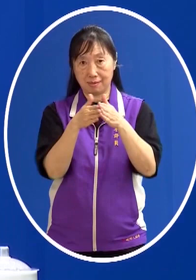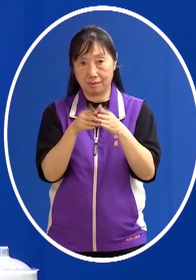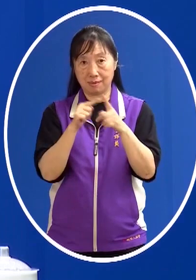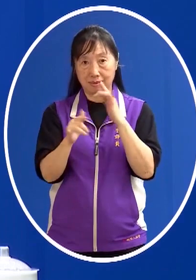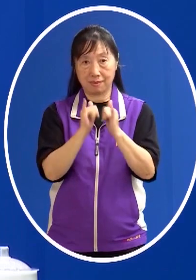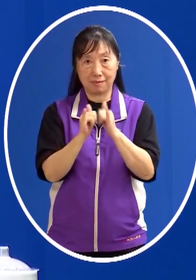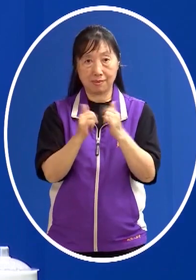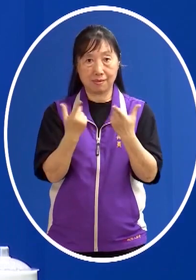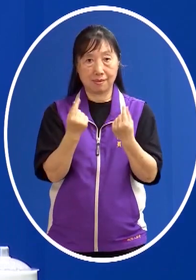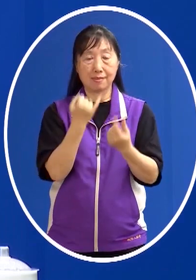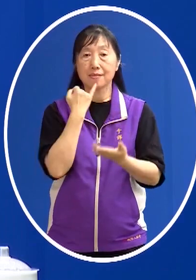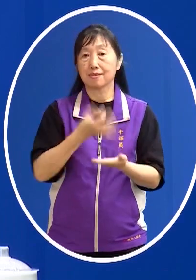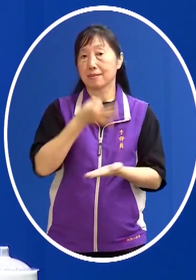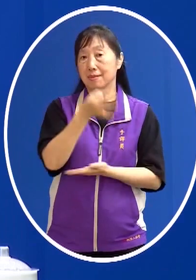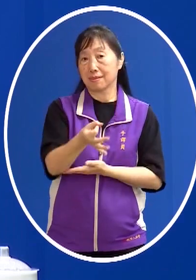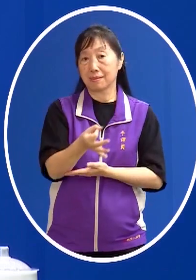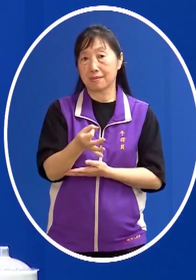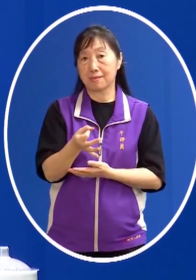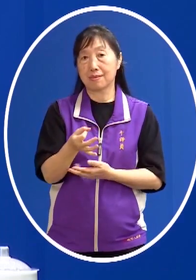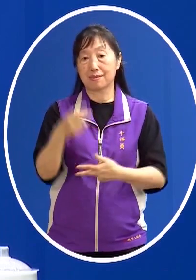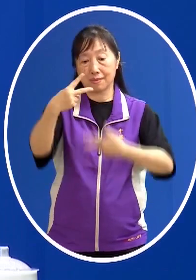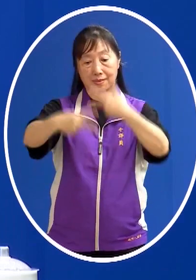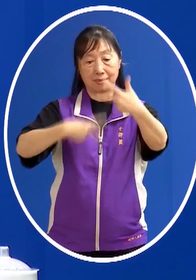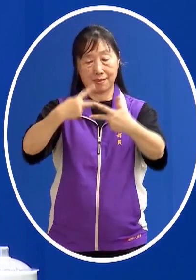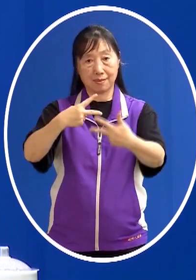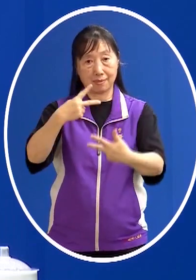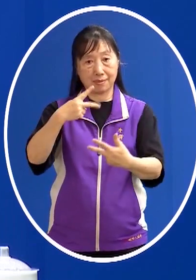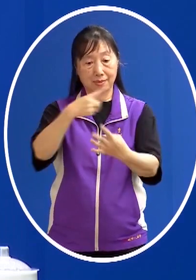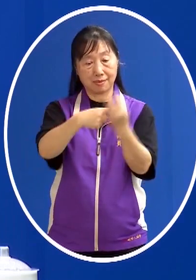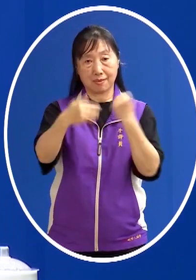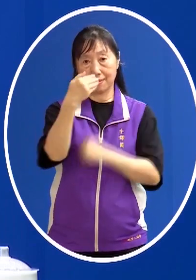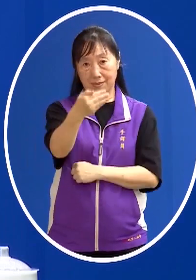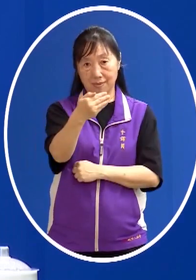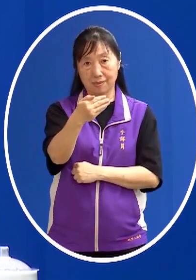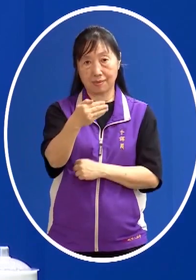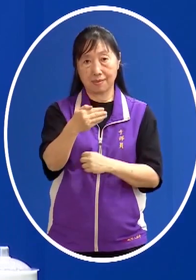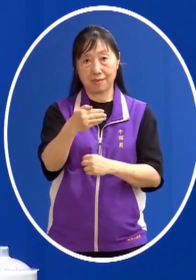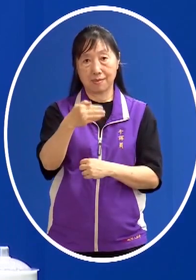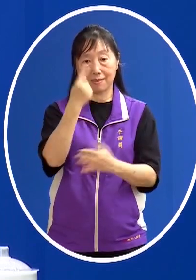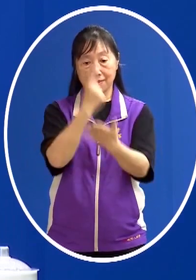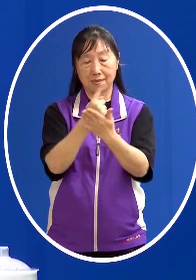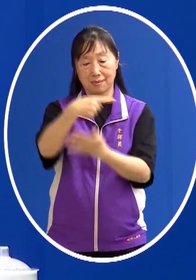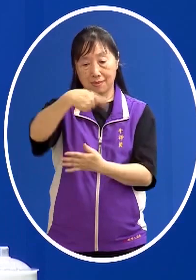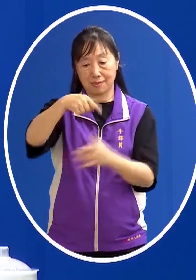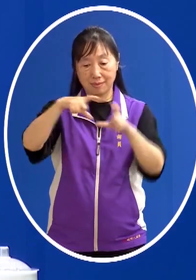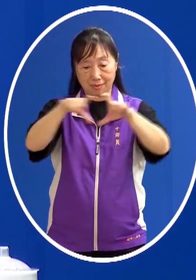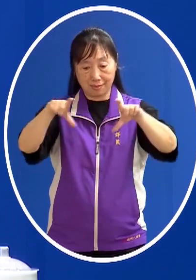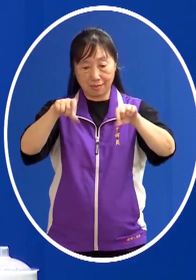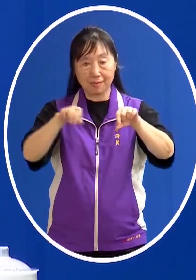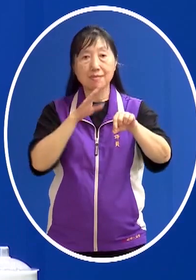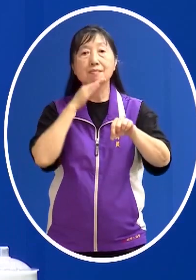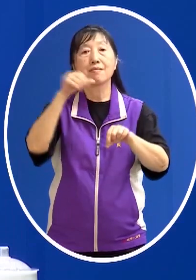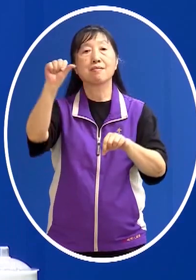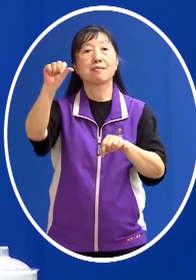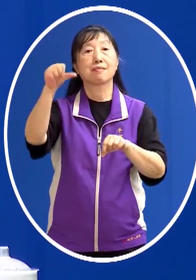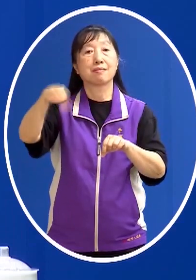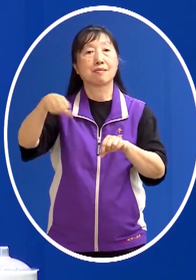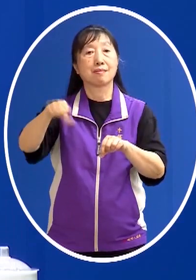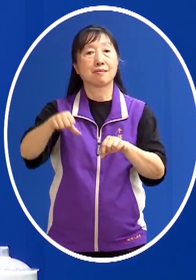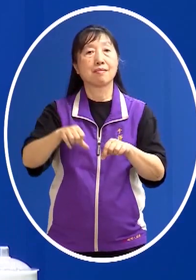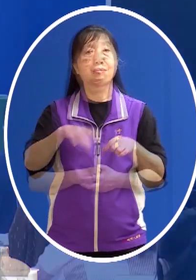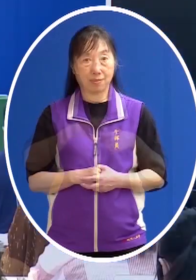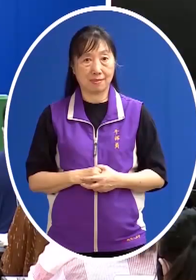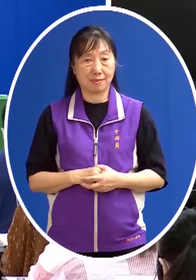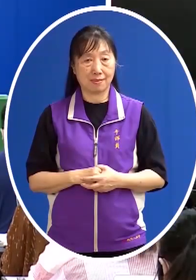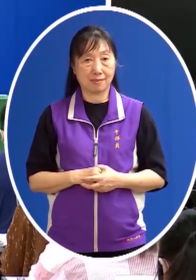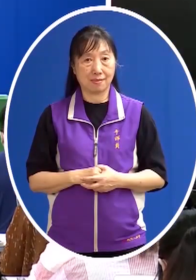一样可以买到14天9片一片5块钱的口罩。我先做以上的一个说